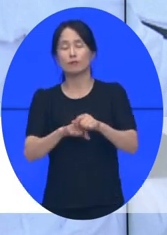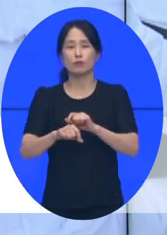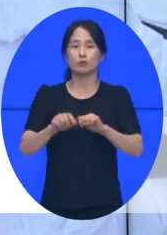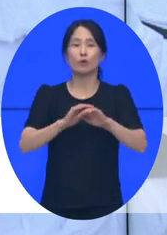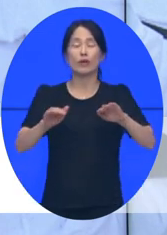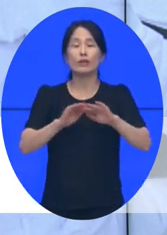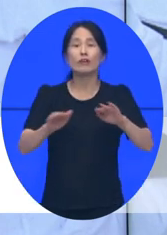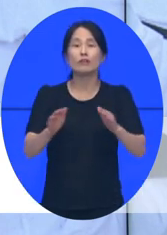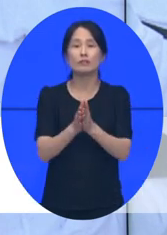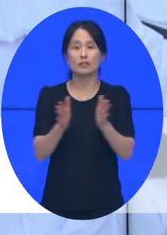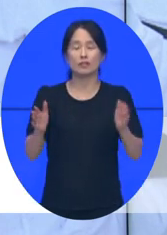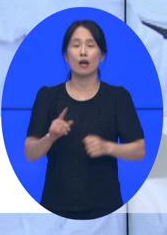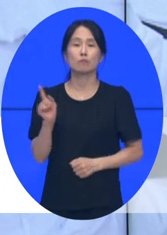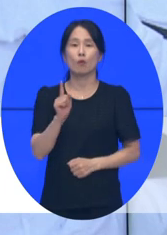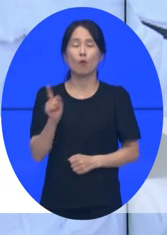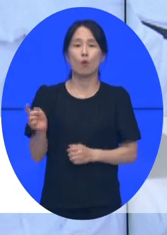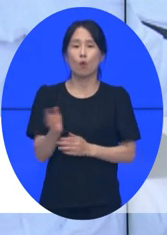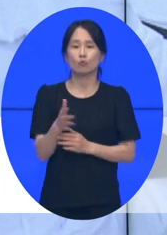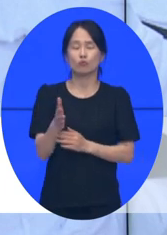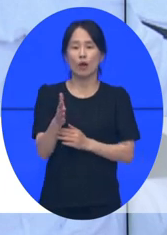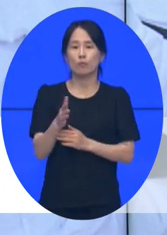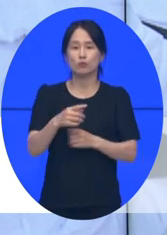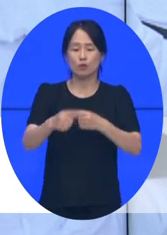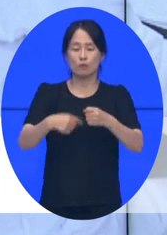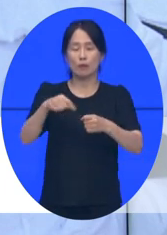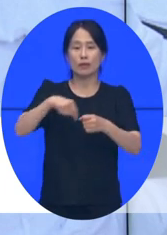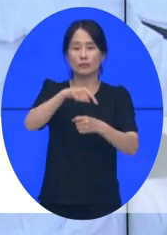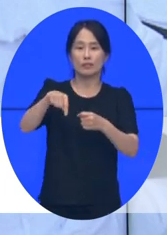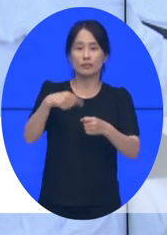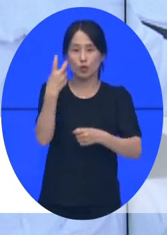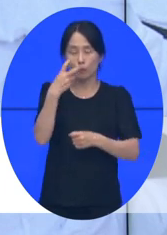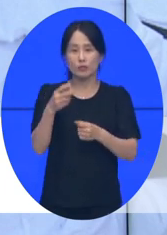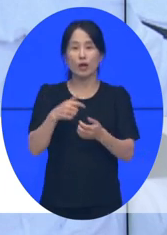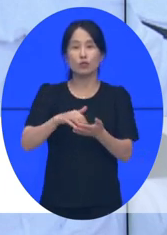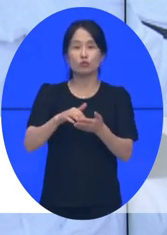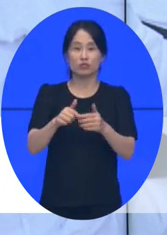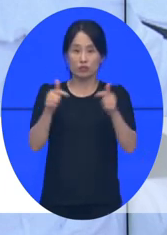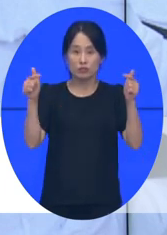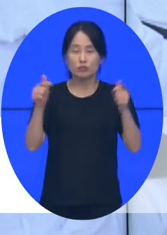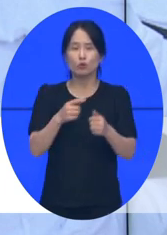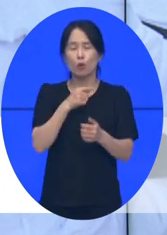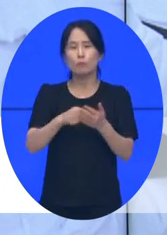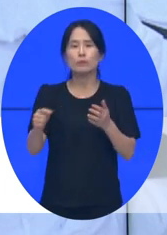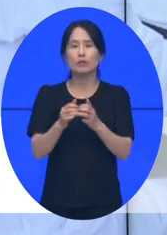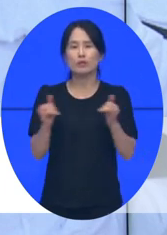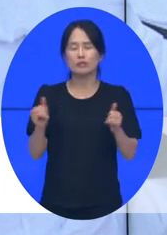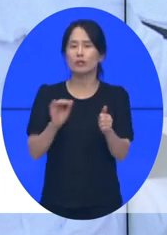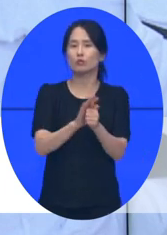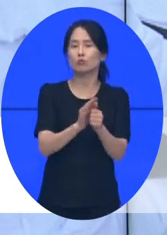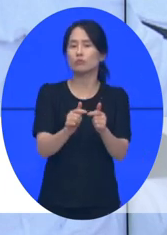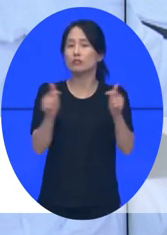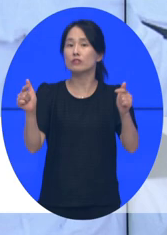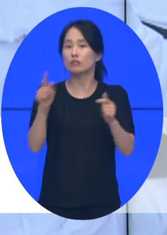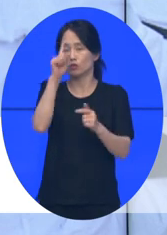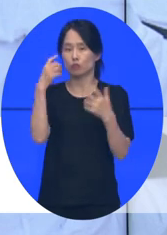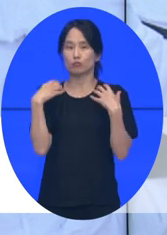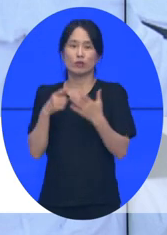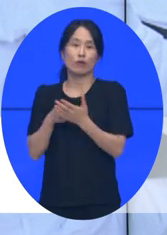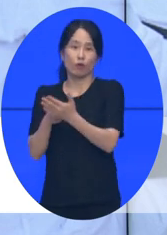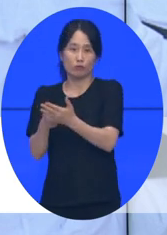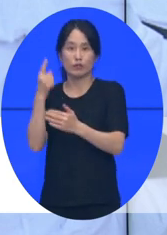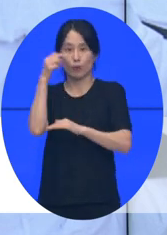나섰습니다. 먼저 도내 수산물의 방사능 검사 횟수를 늘리고 피해 업종 지원이 확대되도록 정부에 건의하기로